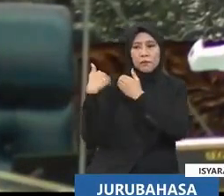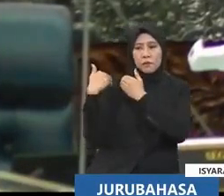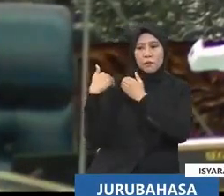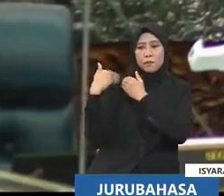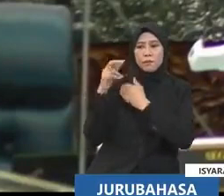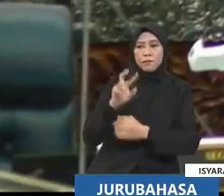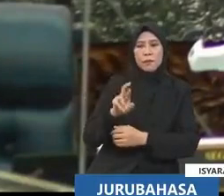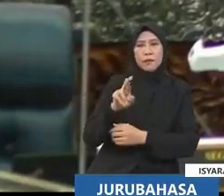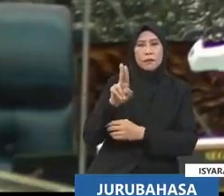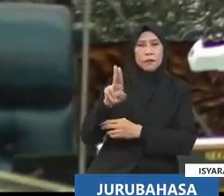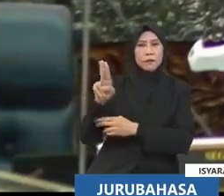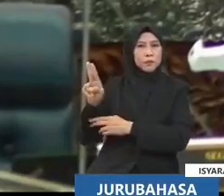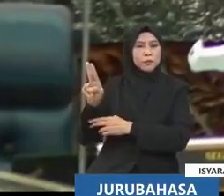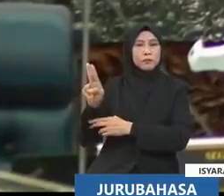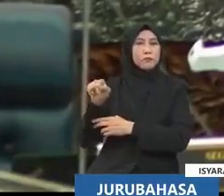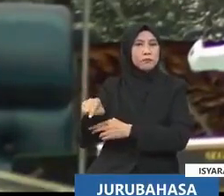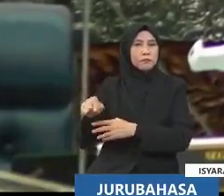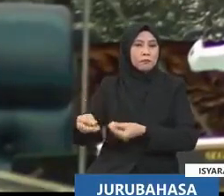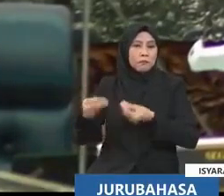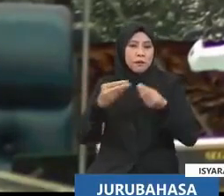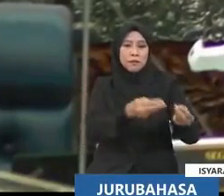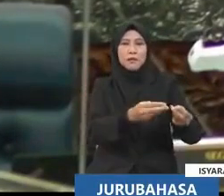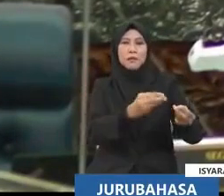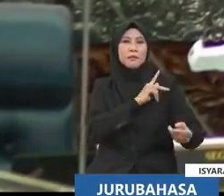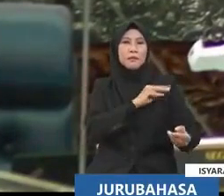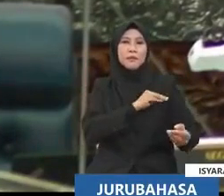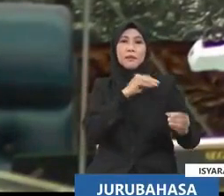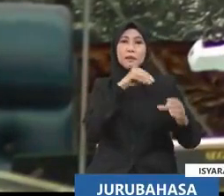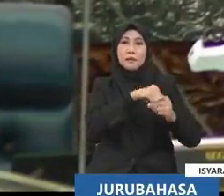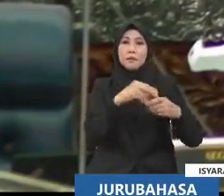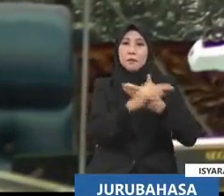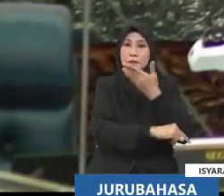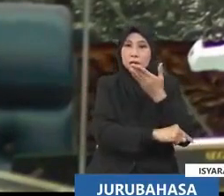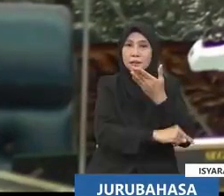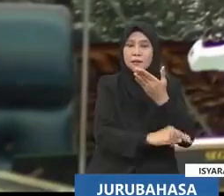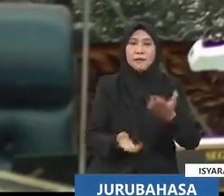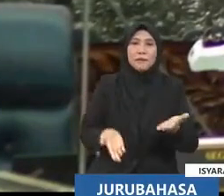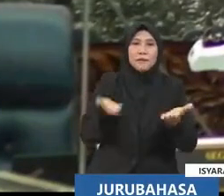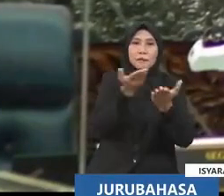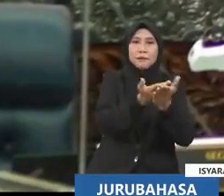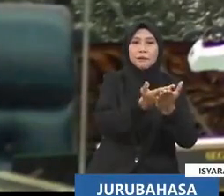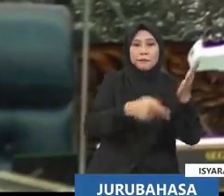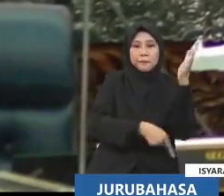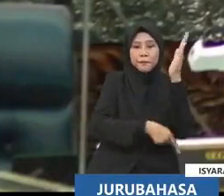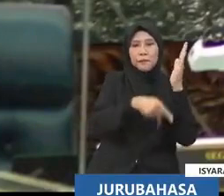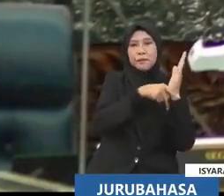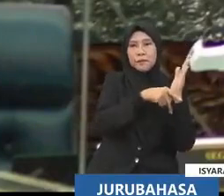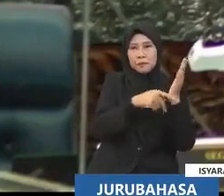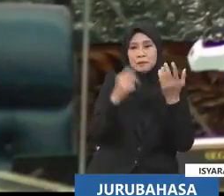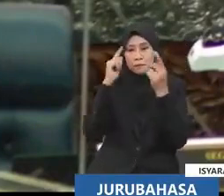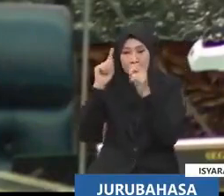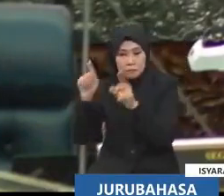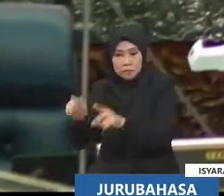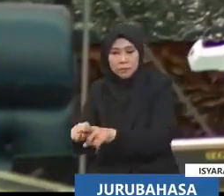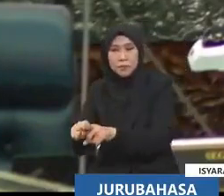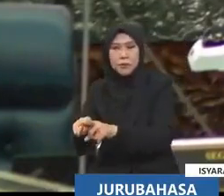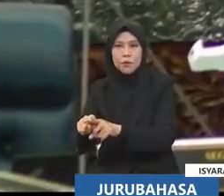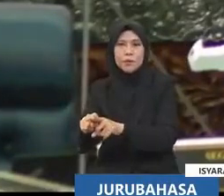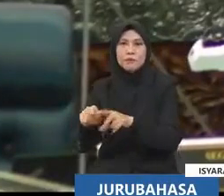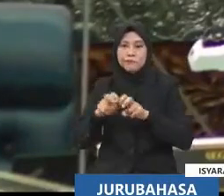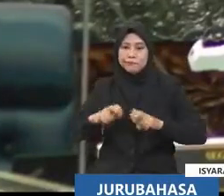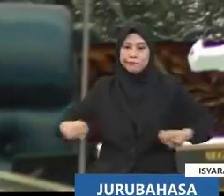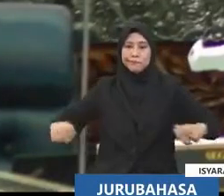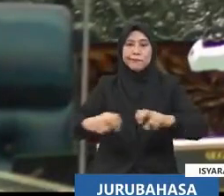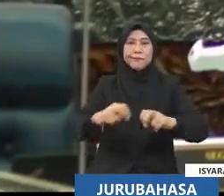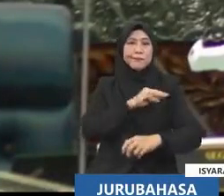RUU IPCMC diserahkan kepada Kementerian Dalam Negeri dan dibentangkan semula di Parlimen setelah mendapat persetujuan